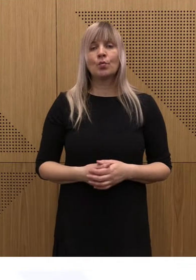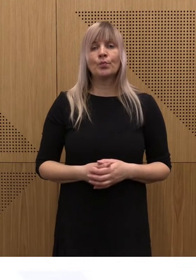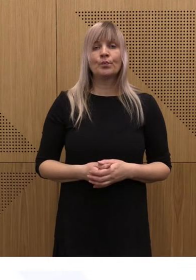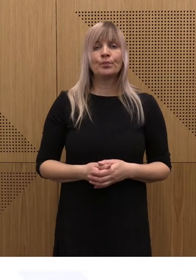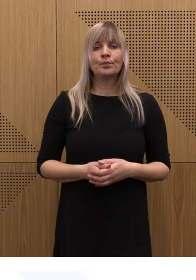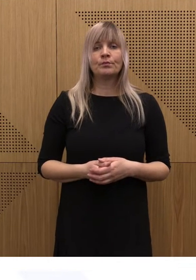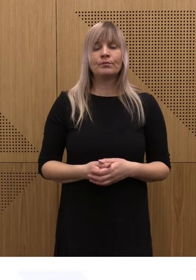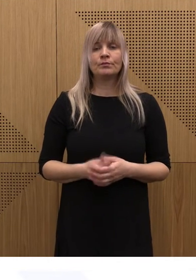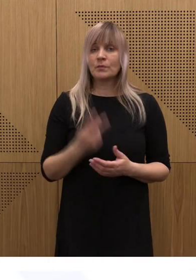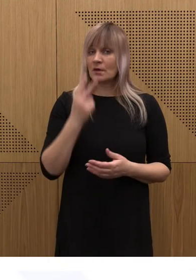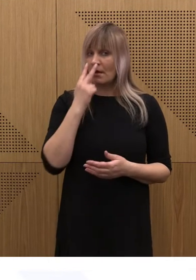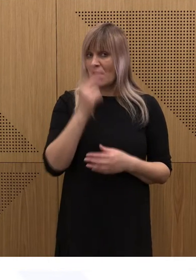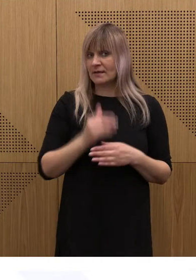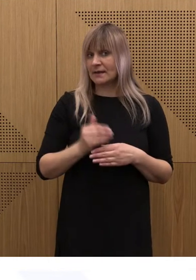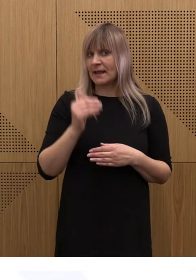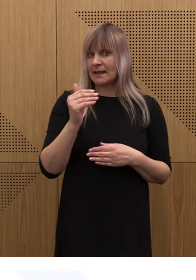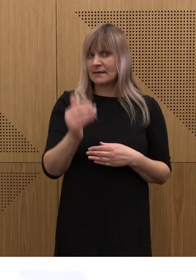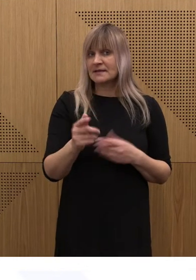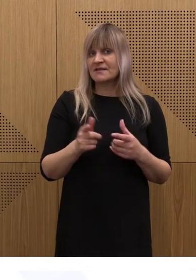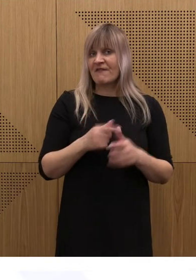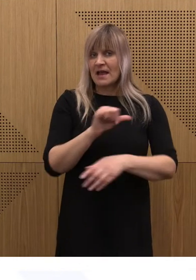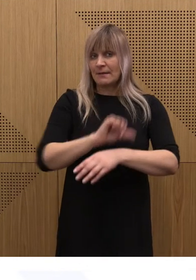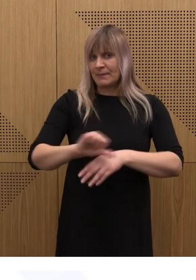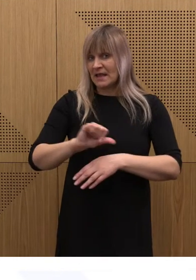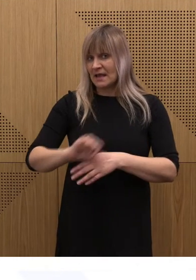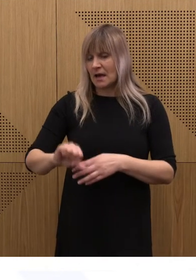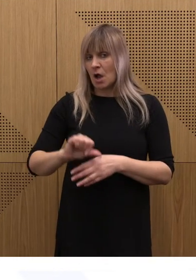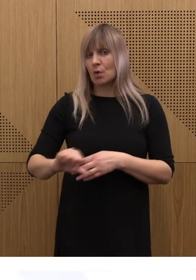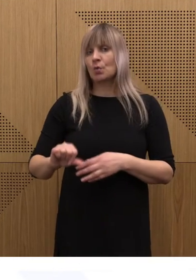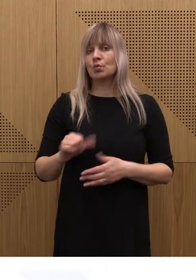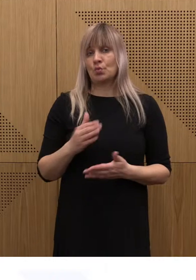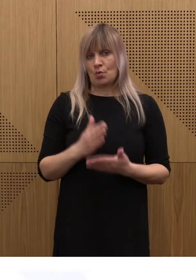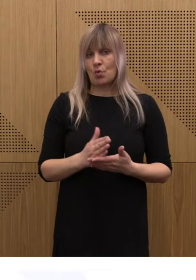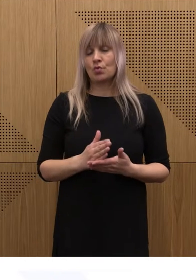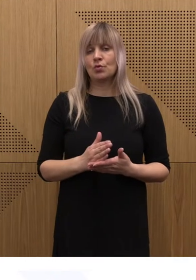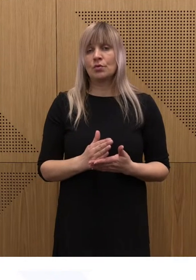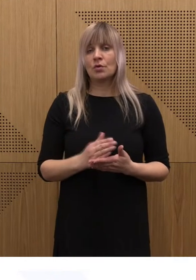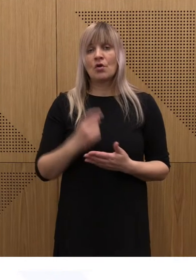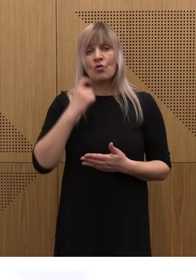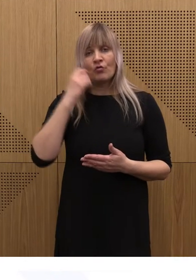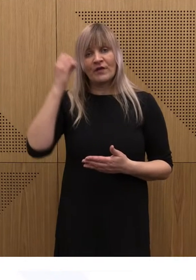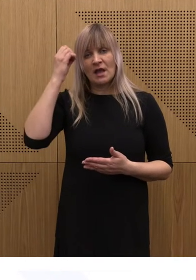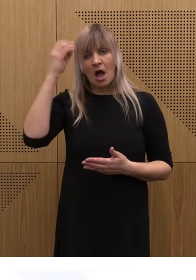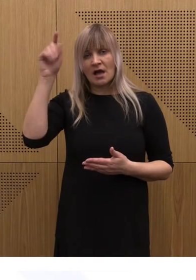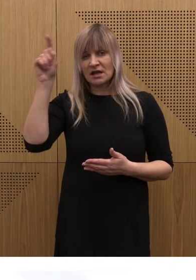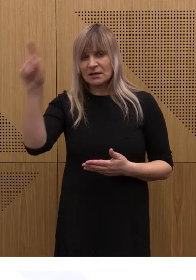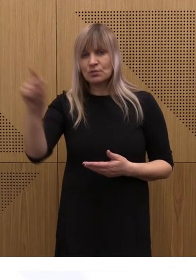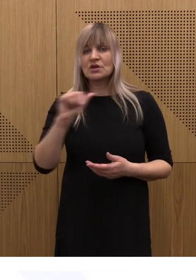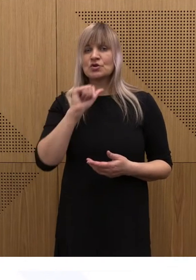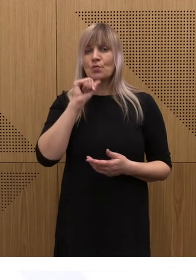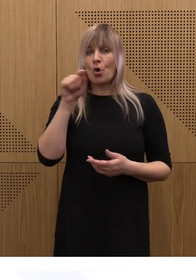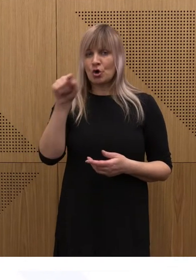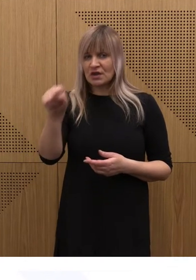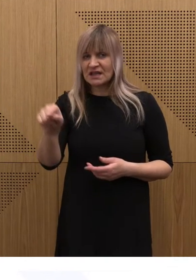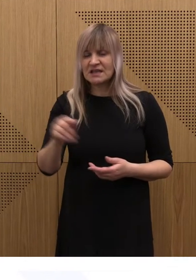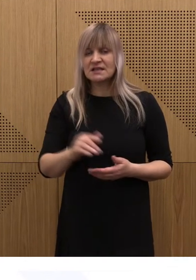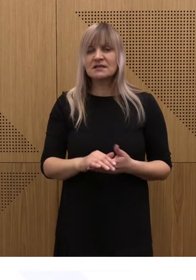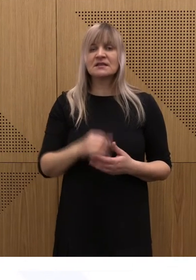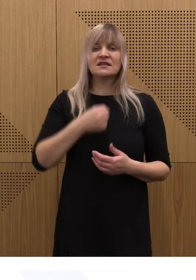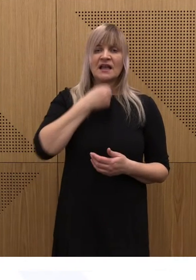edasi teisi piiranguid, siis piirangud on ka huvihariduses, sporditegemises